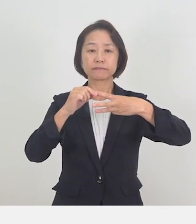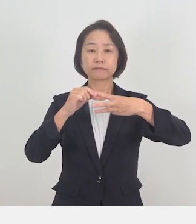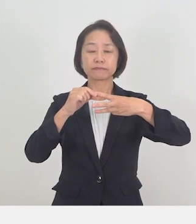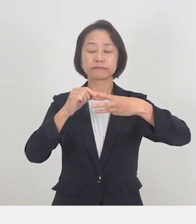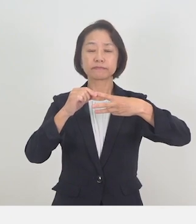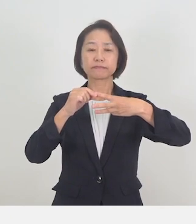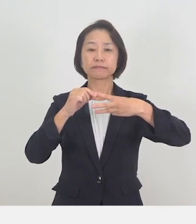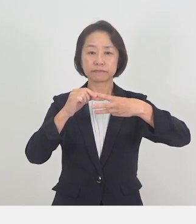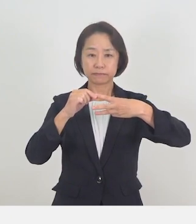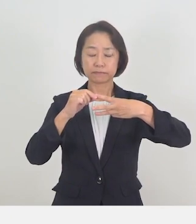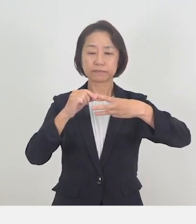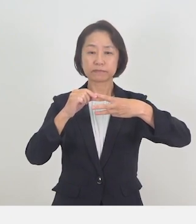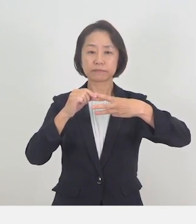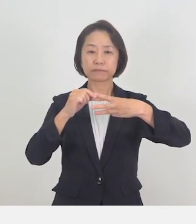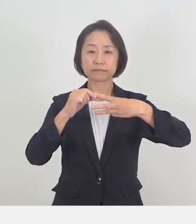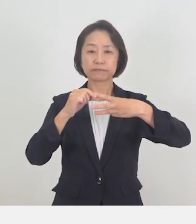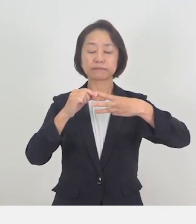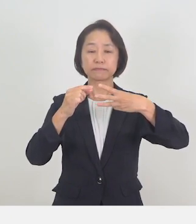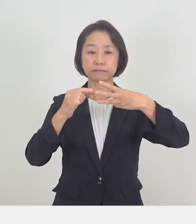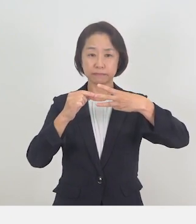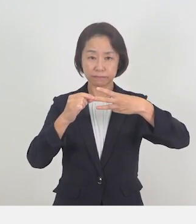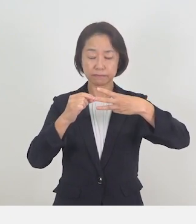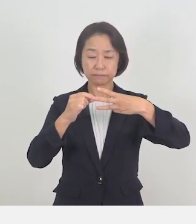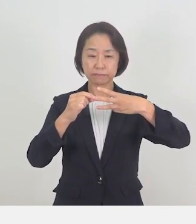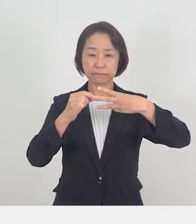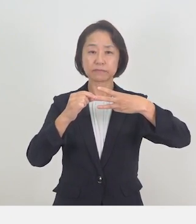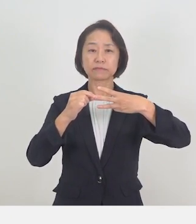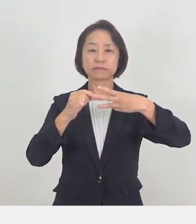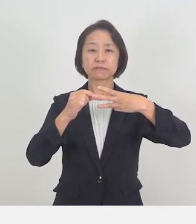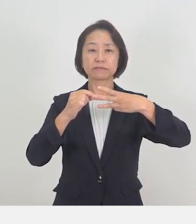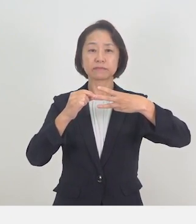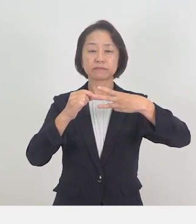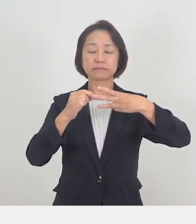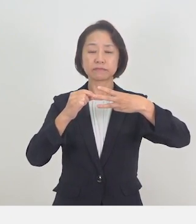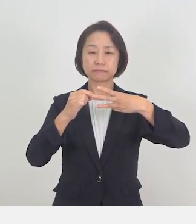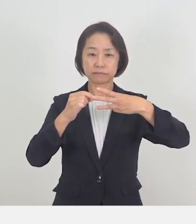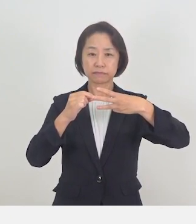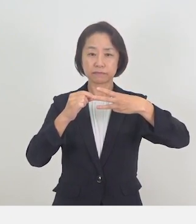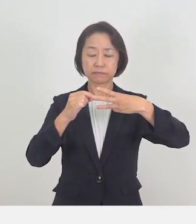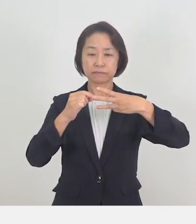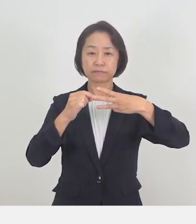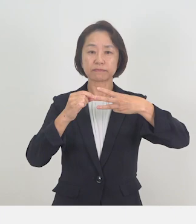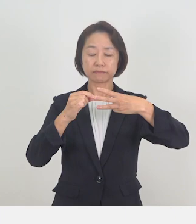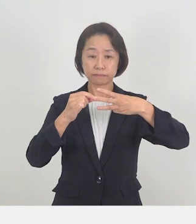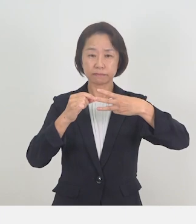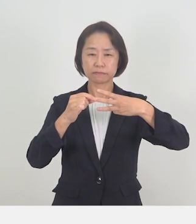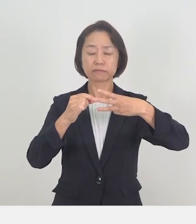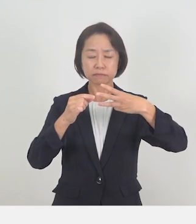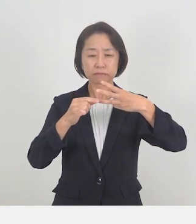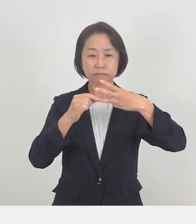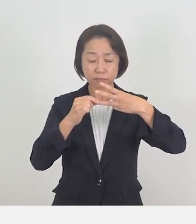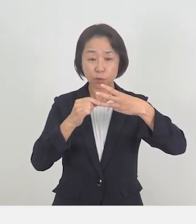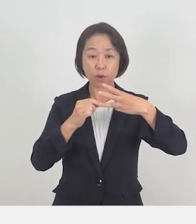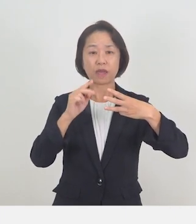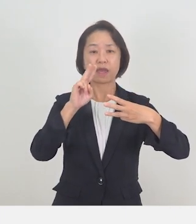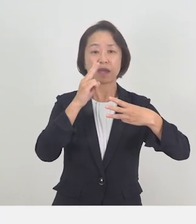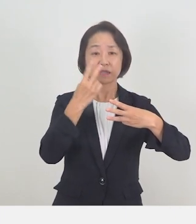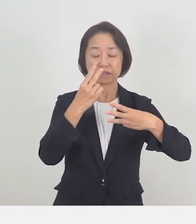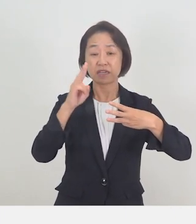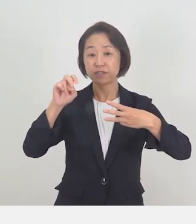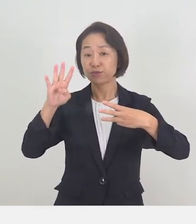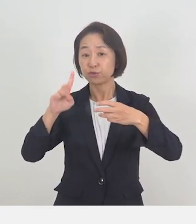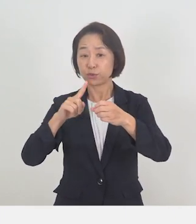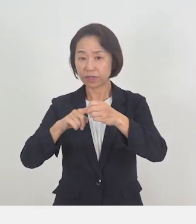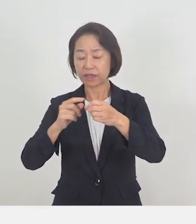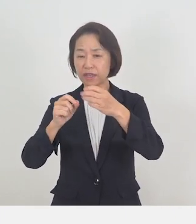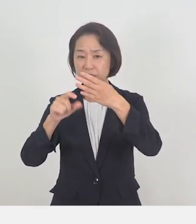HTTに向けた取り組み建築物省法の改正全般と特に2024年4月に施行さ